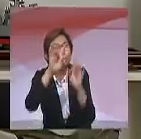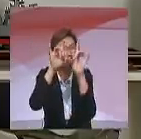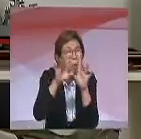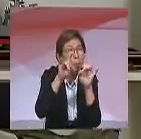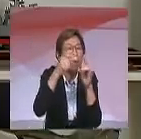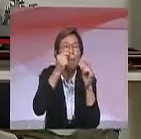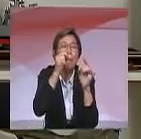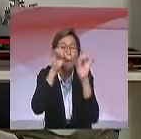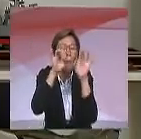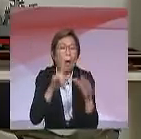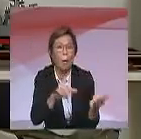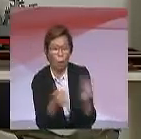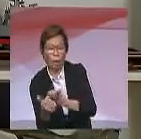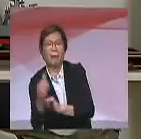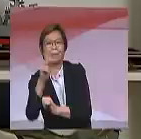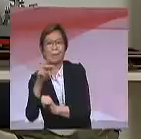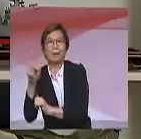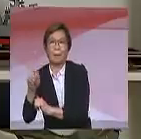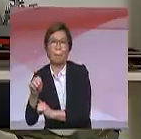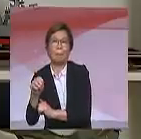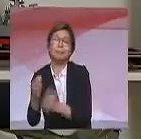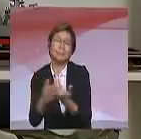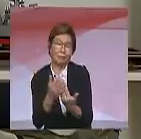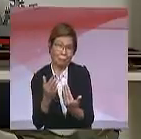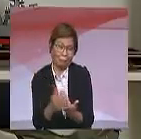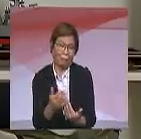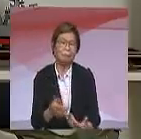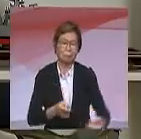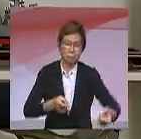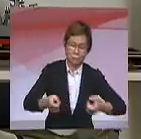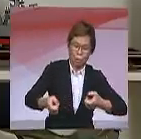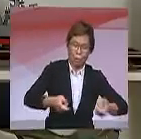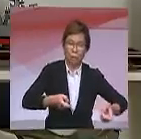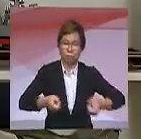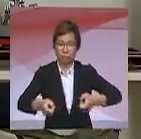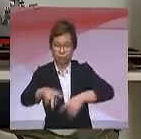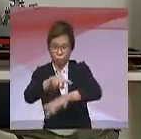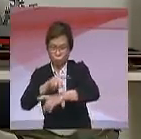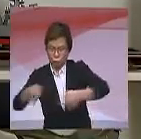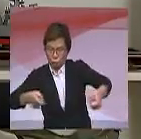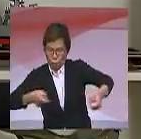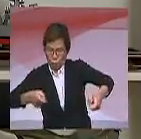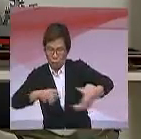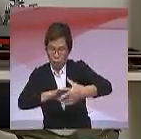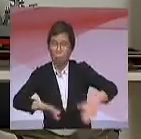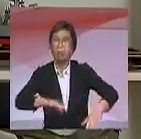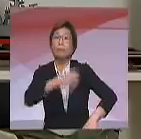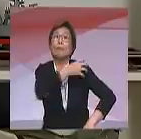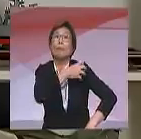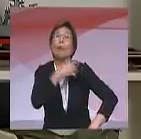oleh Kementerian Kesihatan. Kawalan keselamatan akan dikuatkuasakan oleh